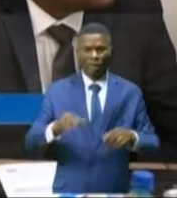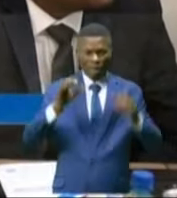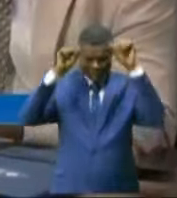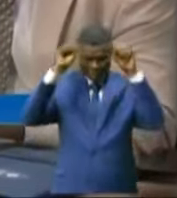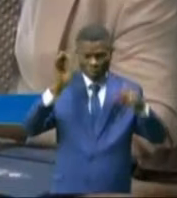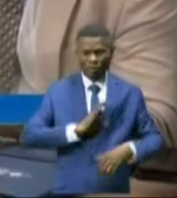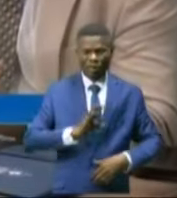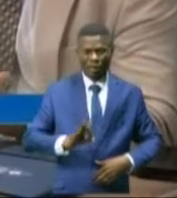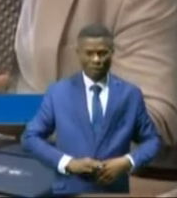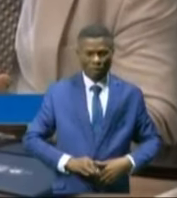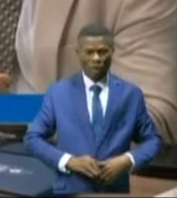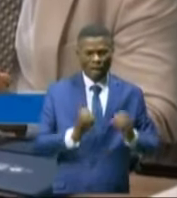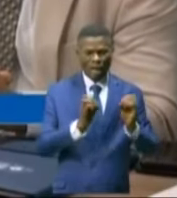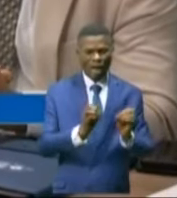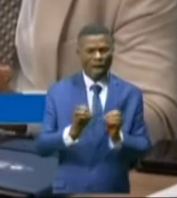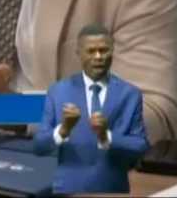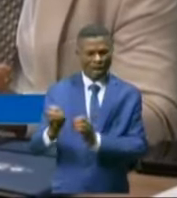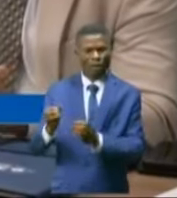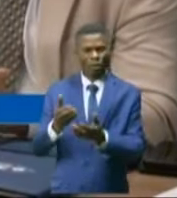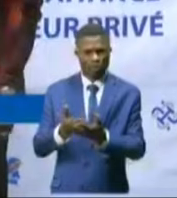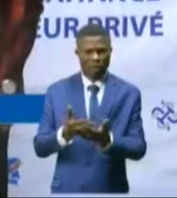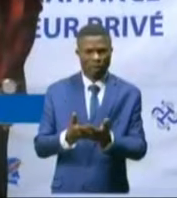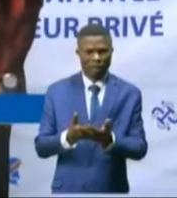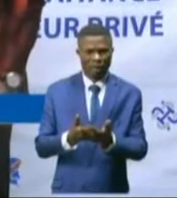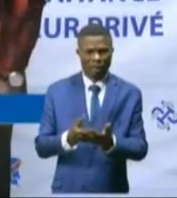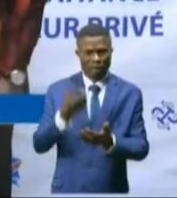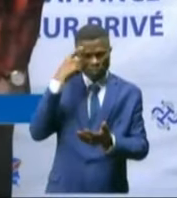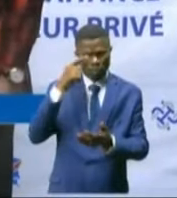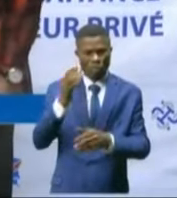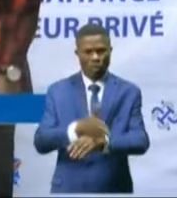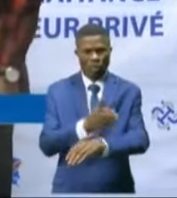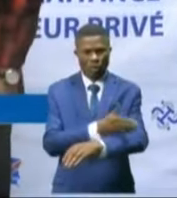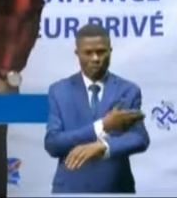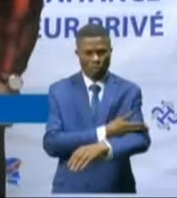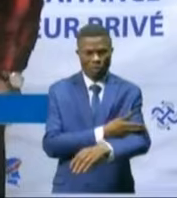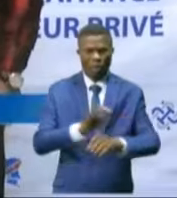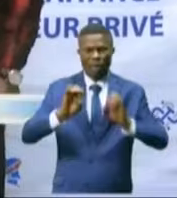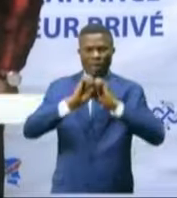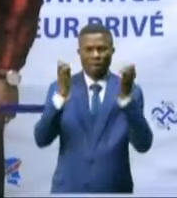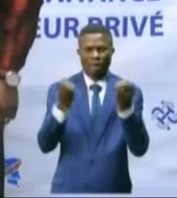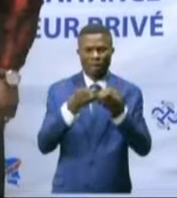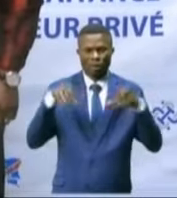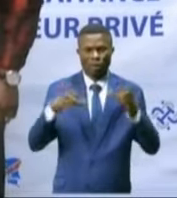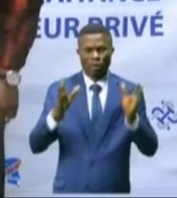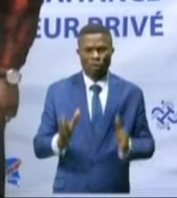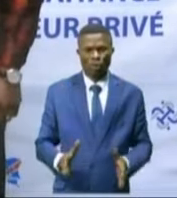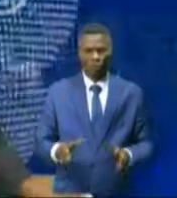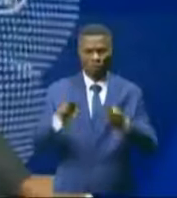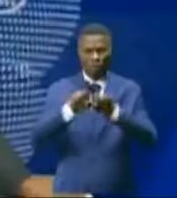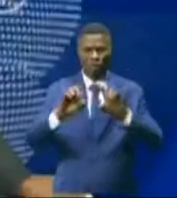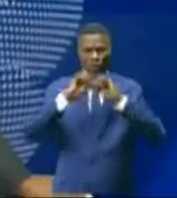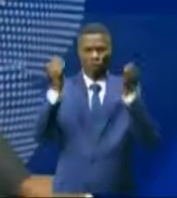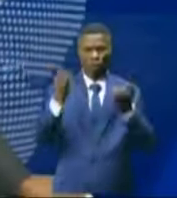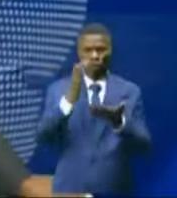la République, Félix-Antoine Tshisekedi, a apporté à la République démocratique du Congo.